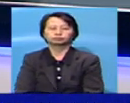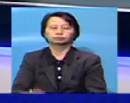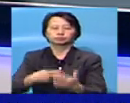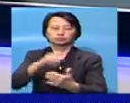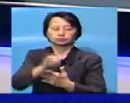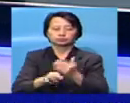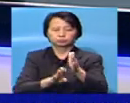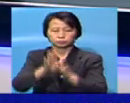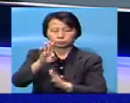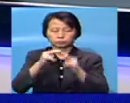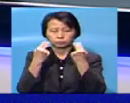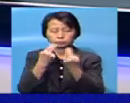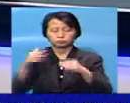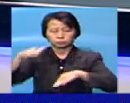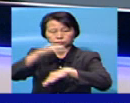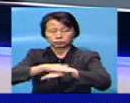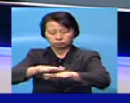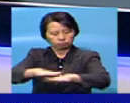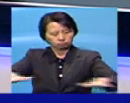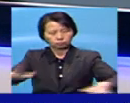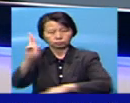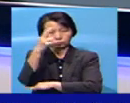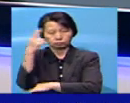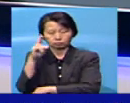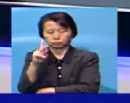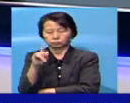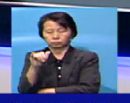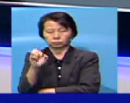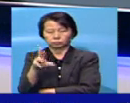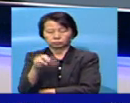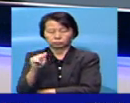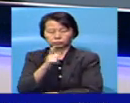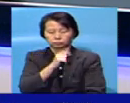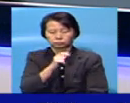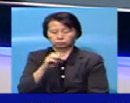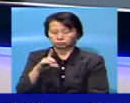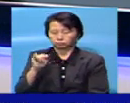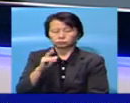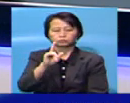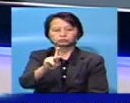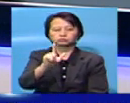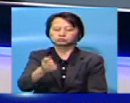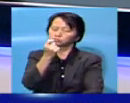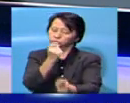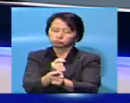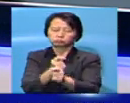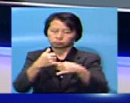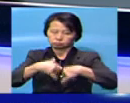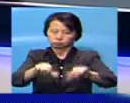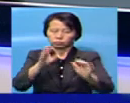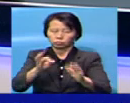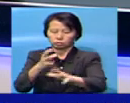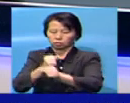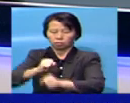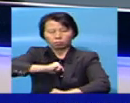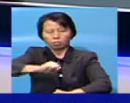projek pembangunan unit kediaman di atas tapak Taman Rimba Kiara Taman Tun Dr Ismail ttdi Kuala Lumpur tetap akan diteruskan walaupun